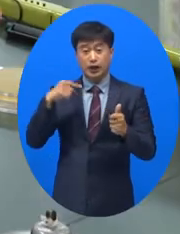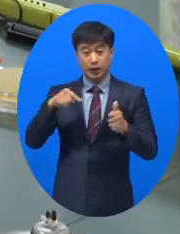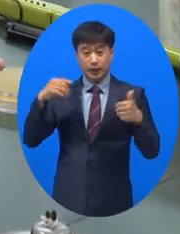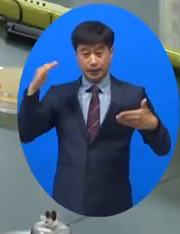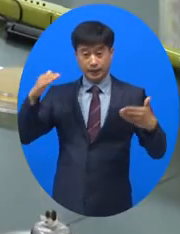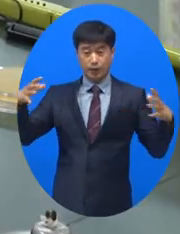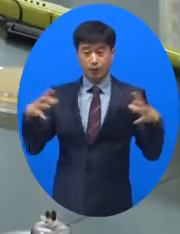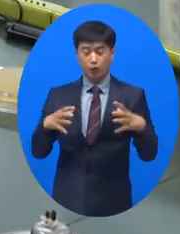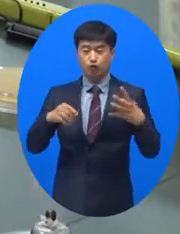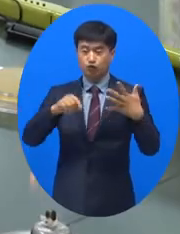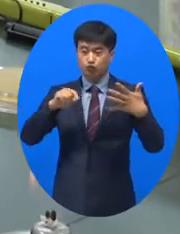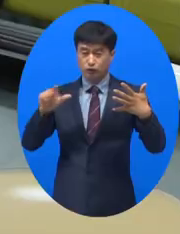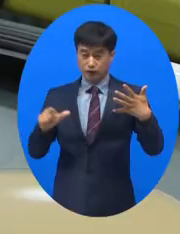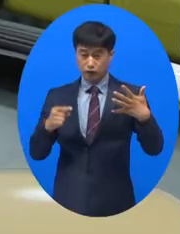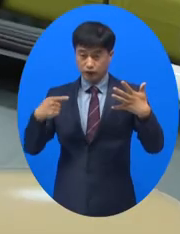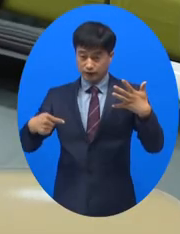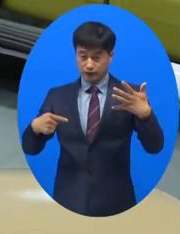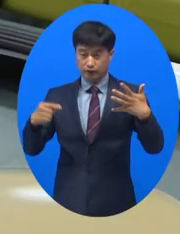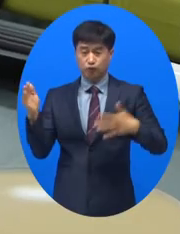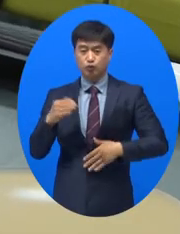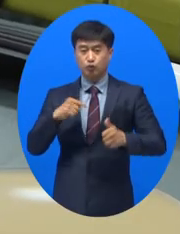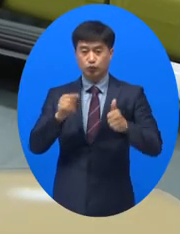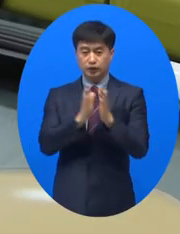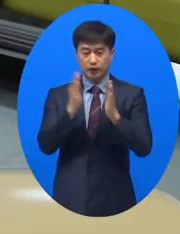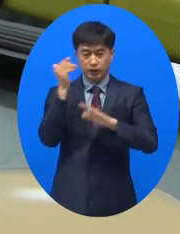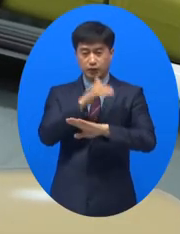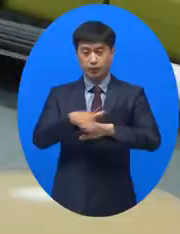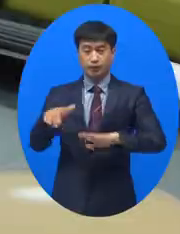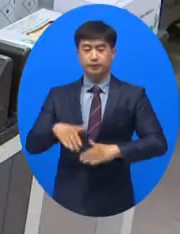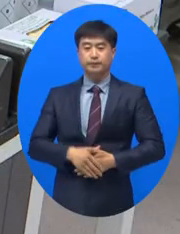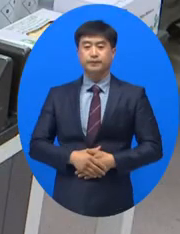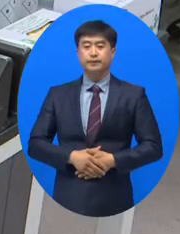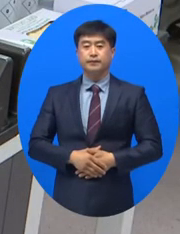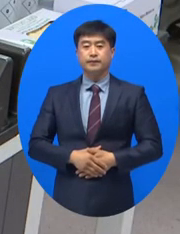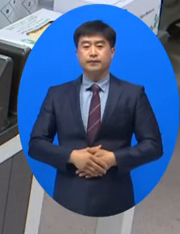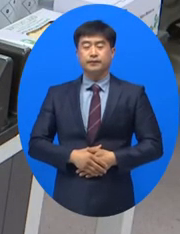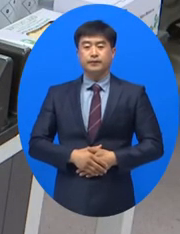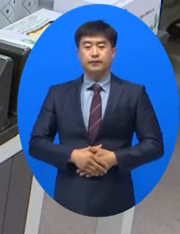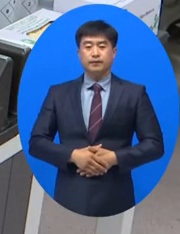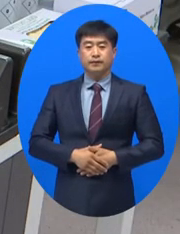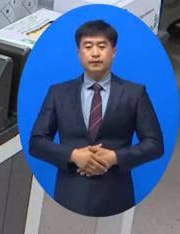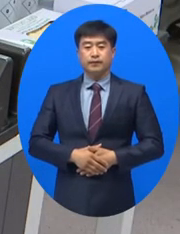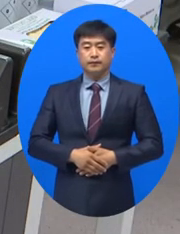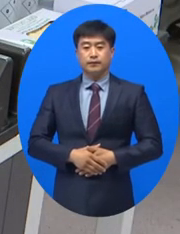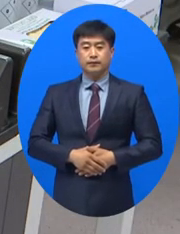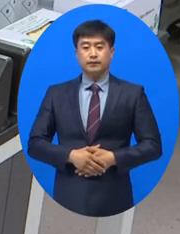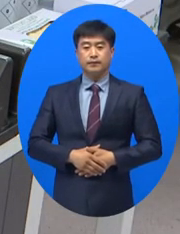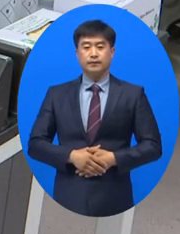9월 1일부터 교육을 시작할 예정입니다. 경기지TV 이슬비입니다.